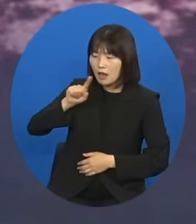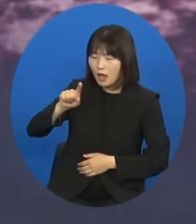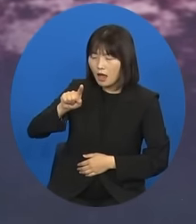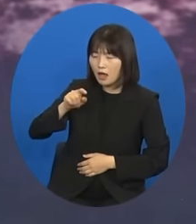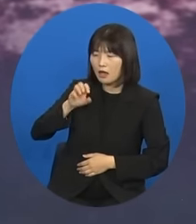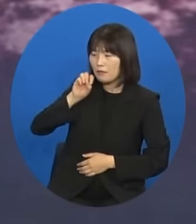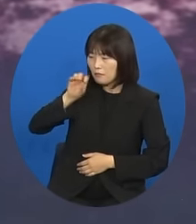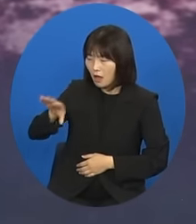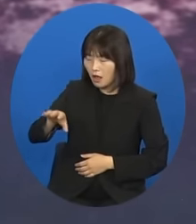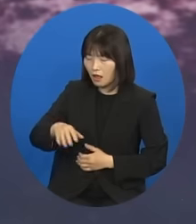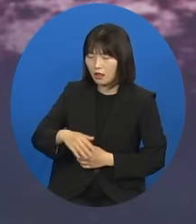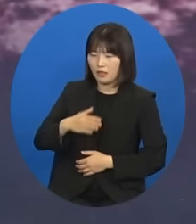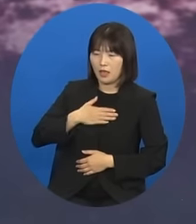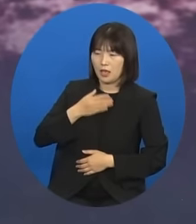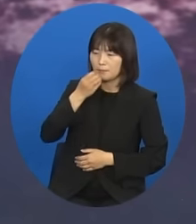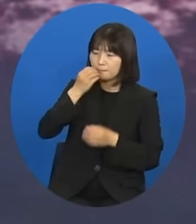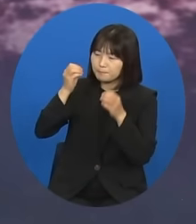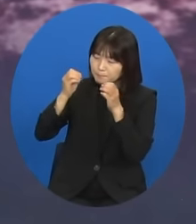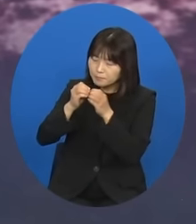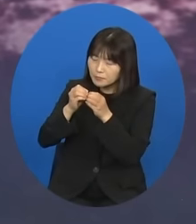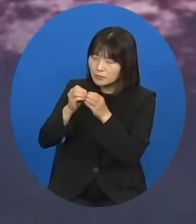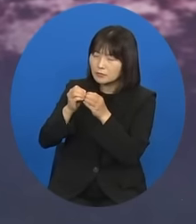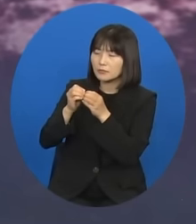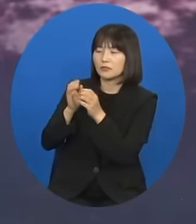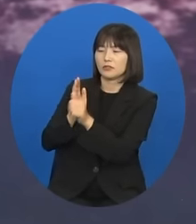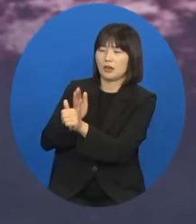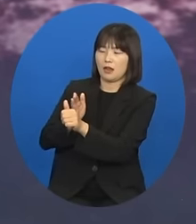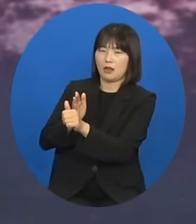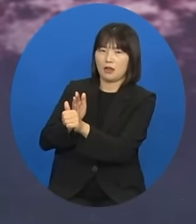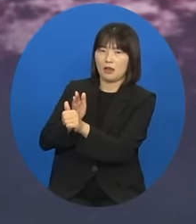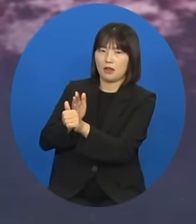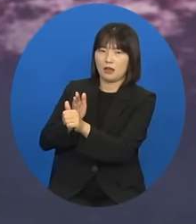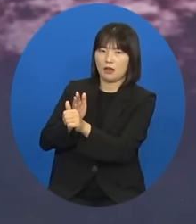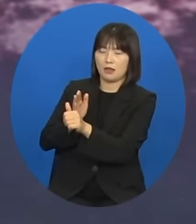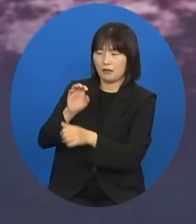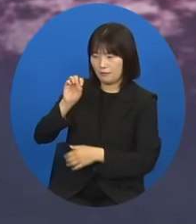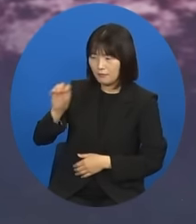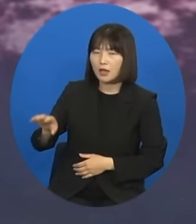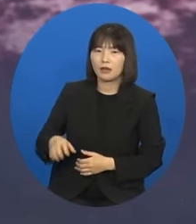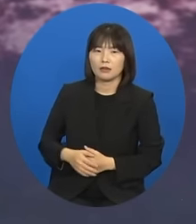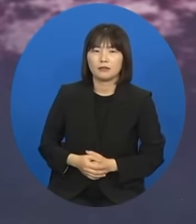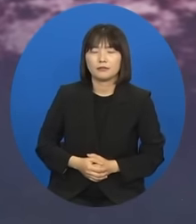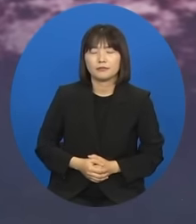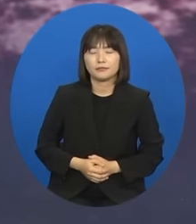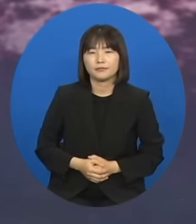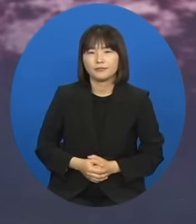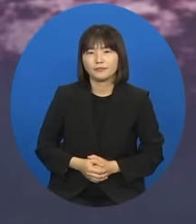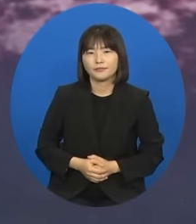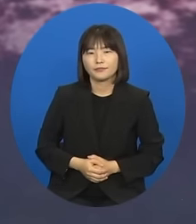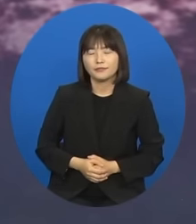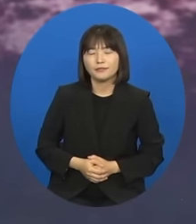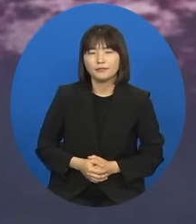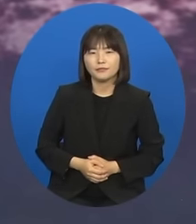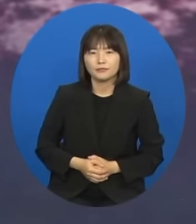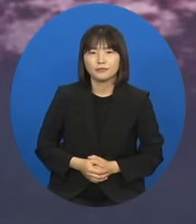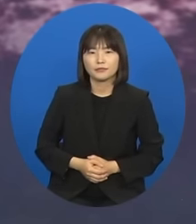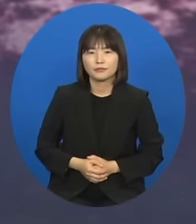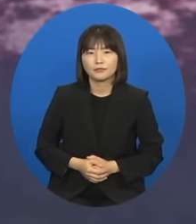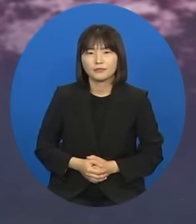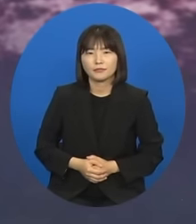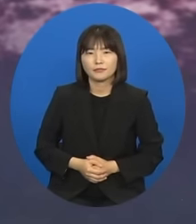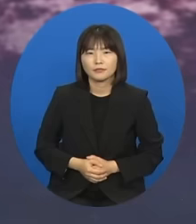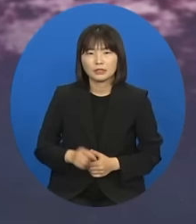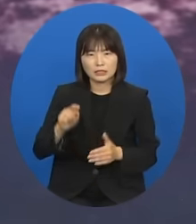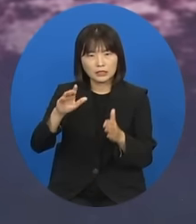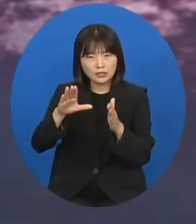입을 맞추라 나에게 키스하라고 입 맞추라고 그 안에 어떤 인사지 과연